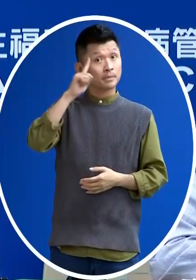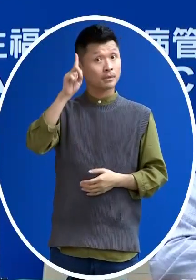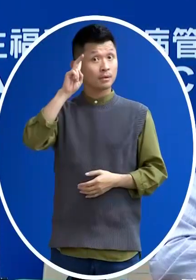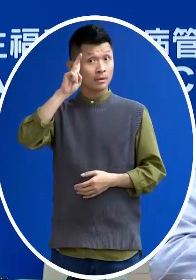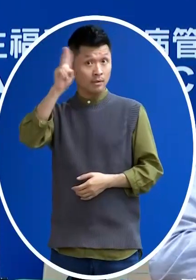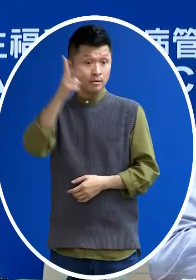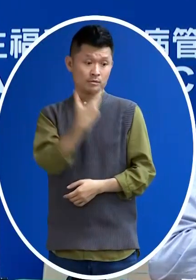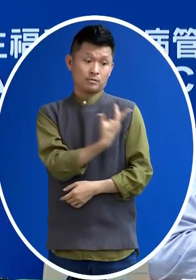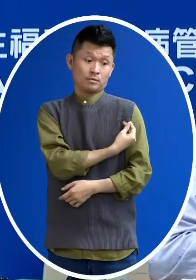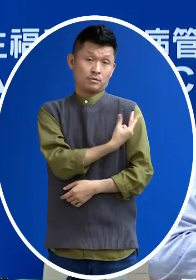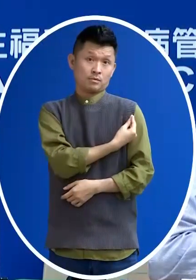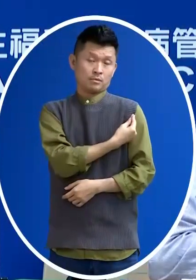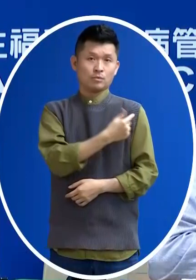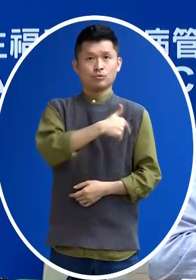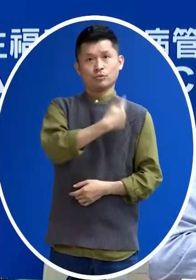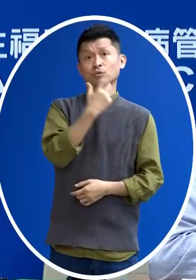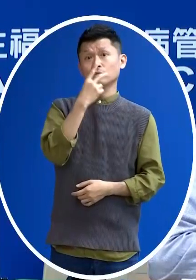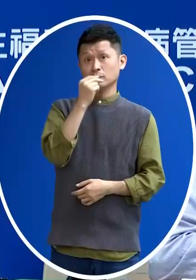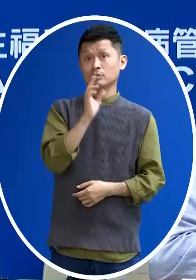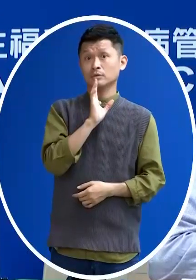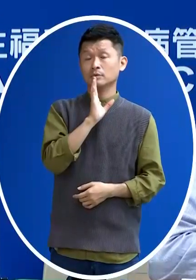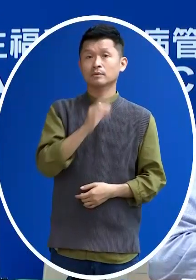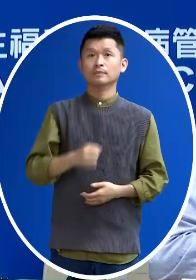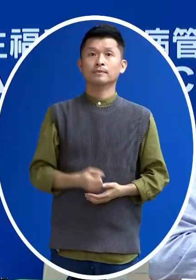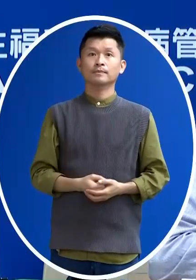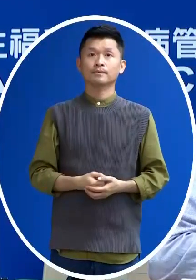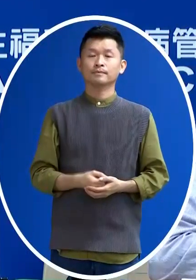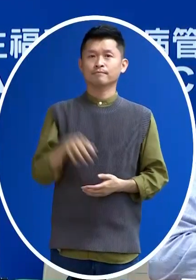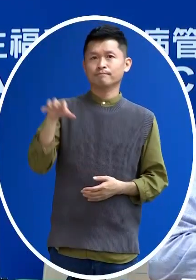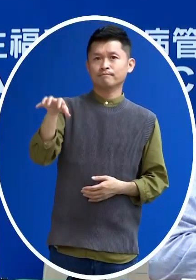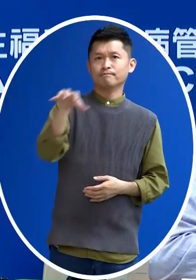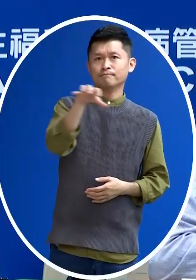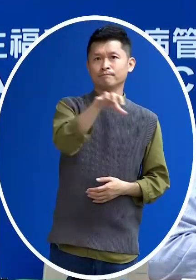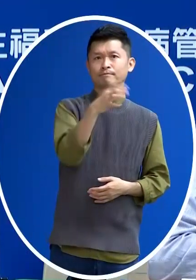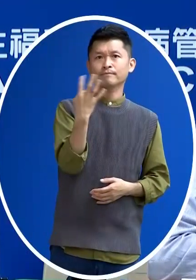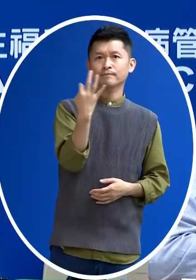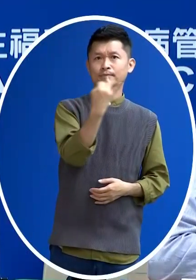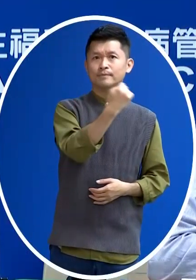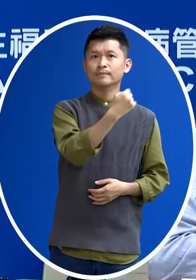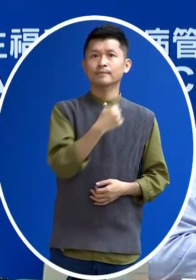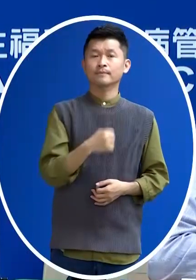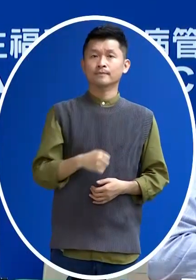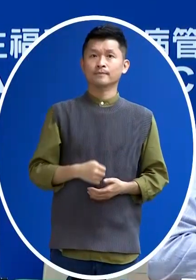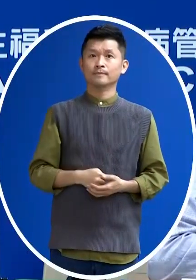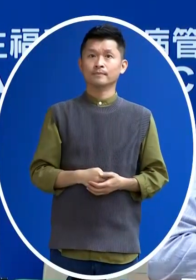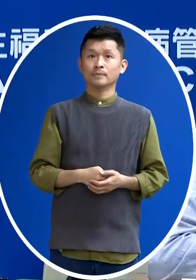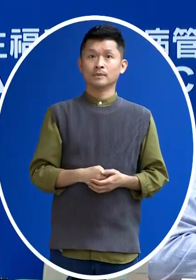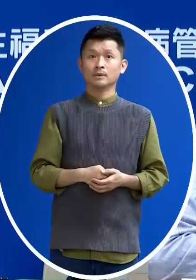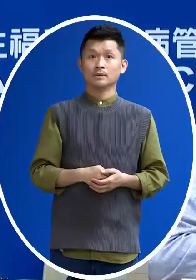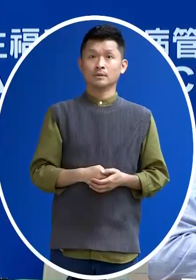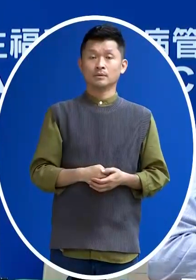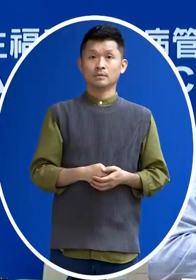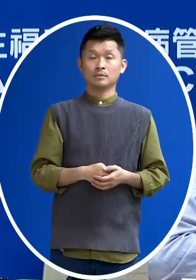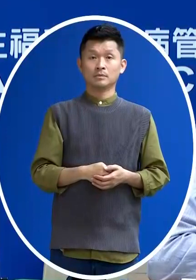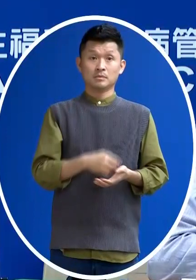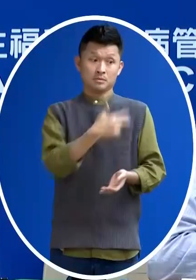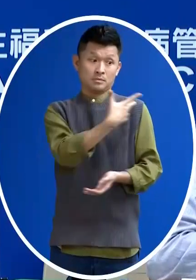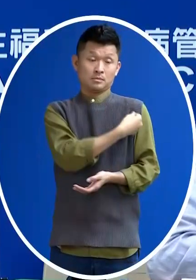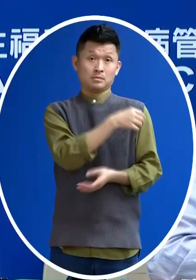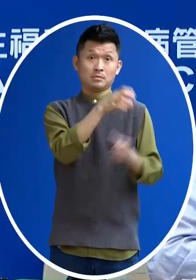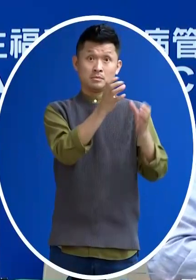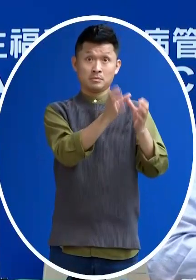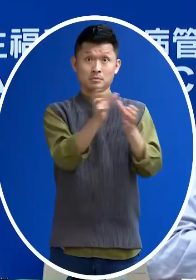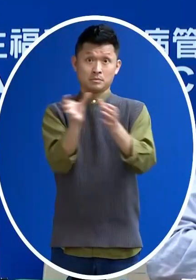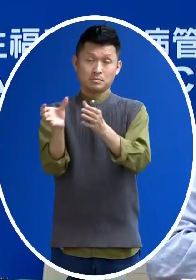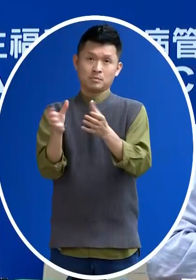的时间都是礼拜六、礼拜天，那有一些地方哈，它供应的开的没有那么多诊，哦，那